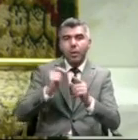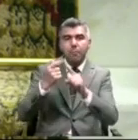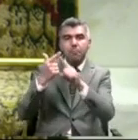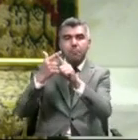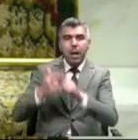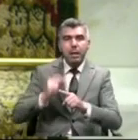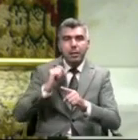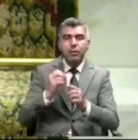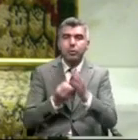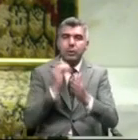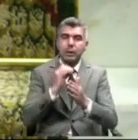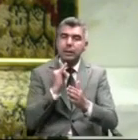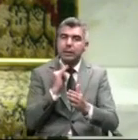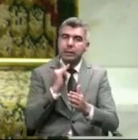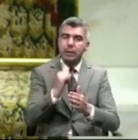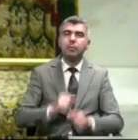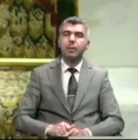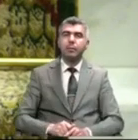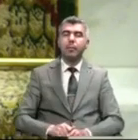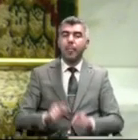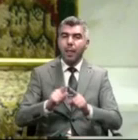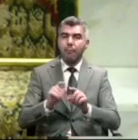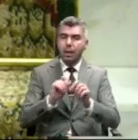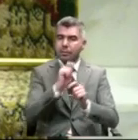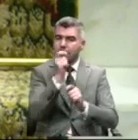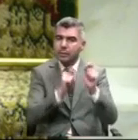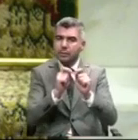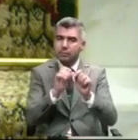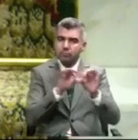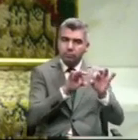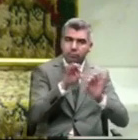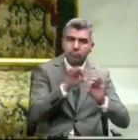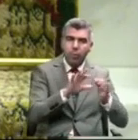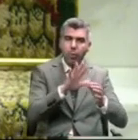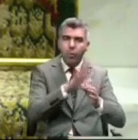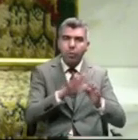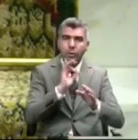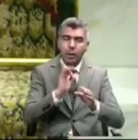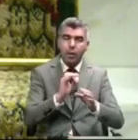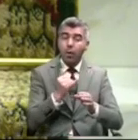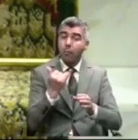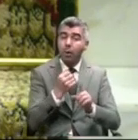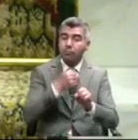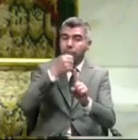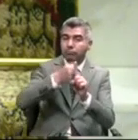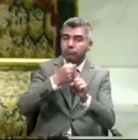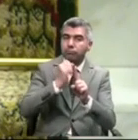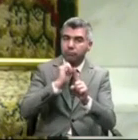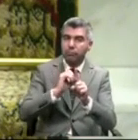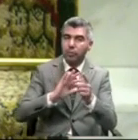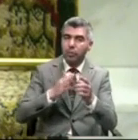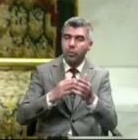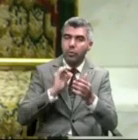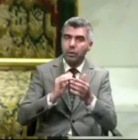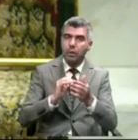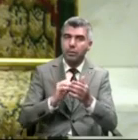دورايميه متجدده ودائمه سواء على مستوى التخطيط او الاعداد او التنزيل الشيء الذي يتطلب جهود كبيره وفعاله حول